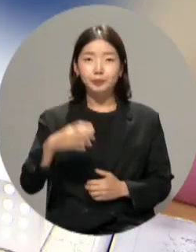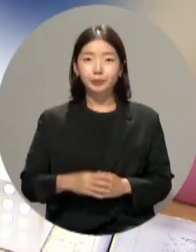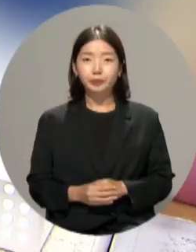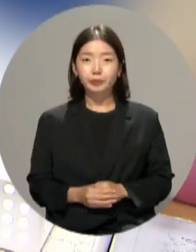활은 겁니다